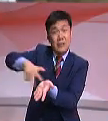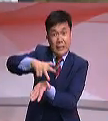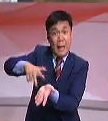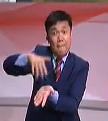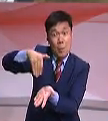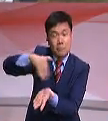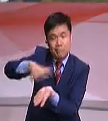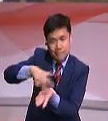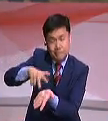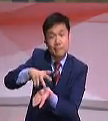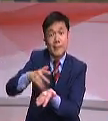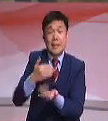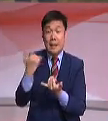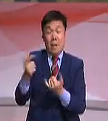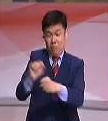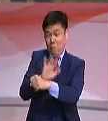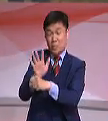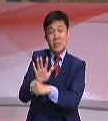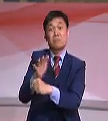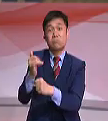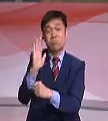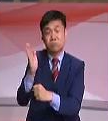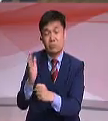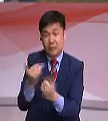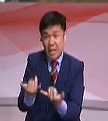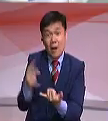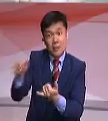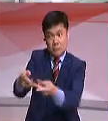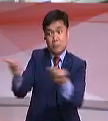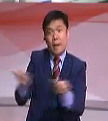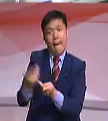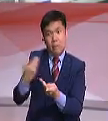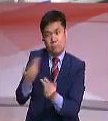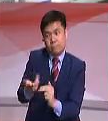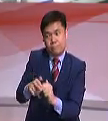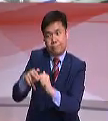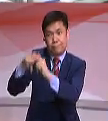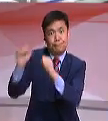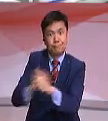menunggu keputusan dan kes positif masih dilaporkan di lokaliti tersebut.